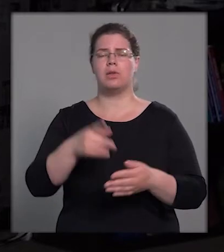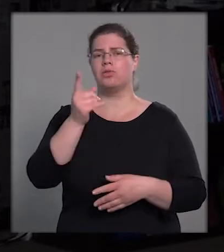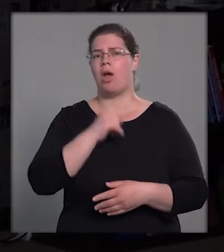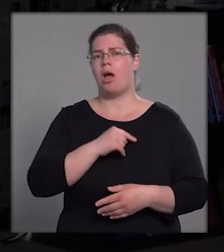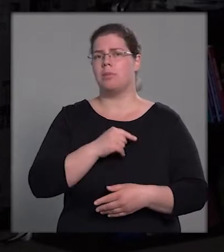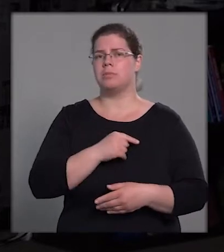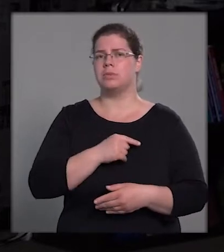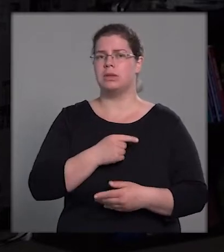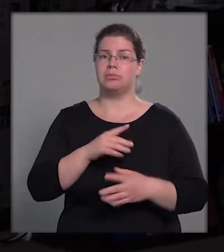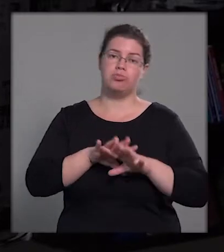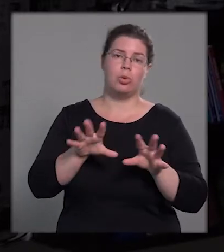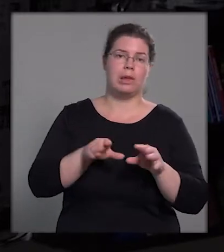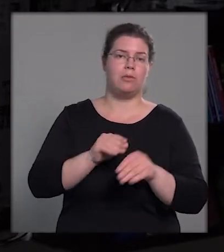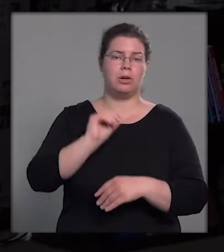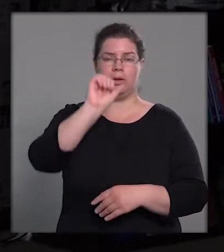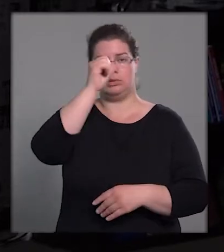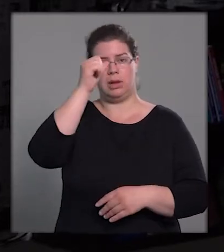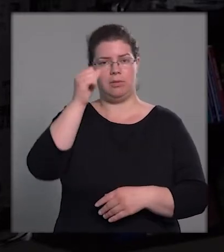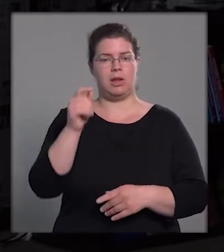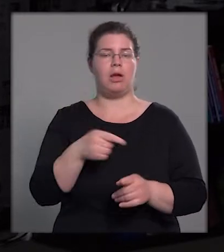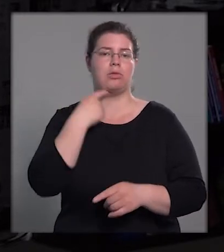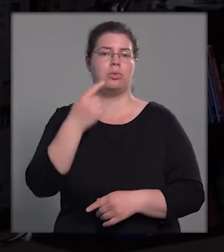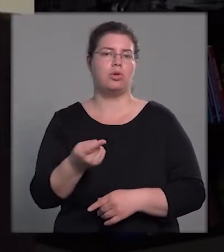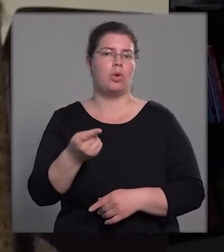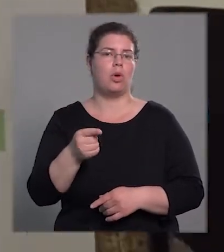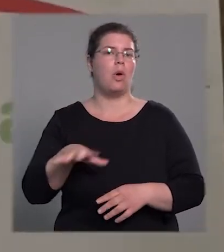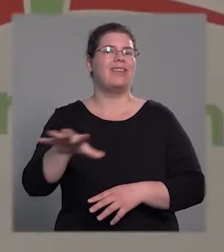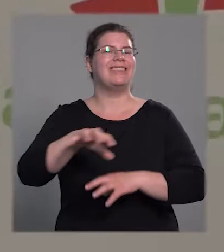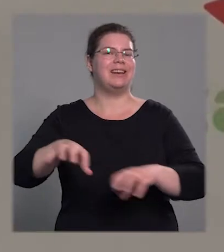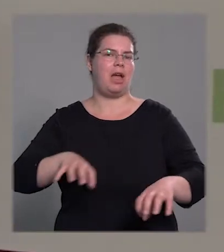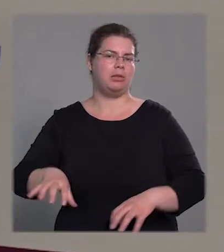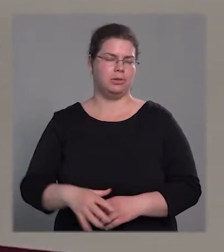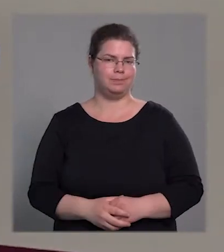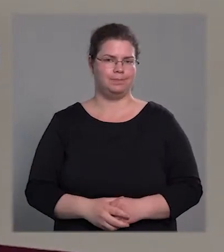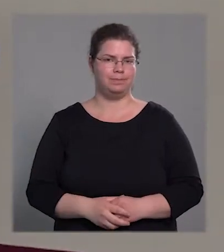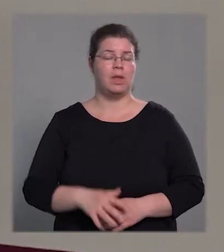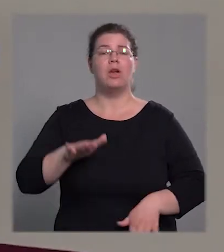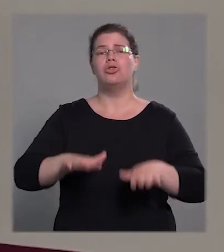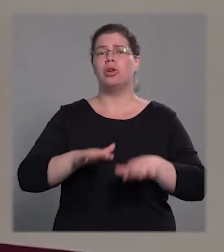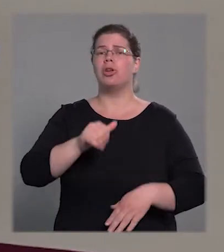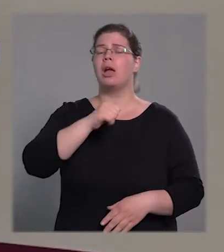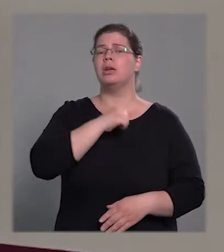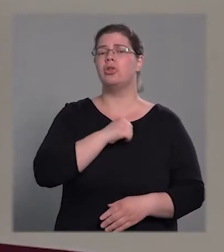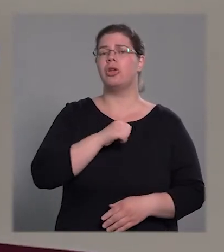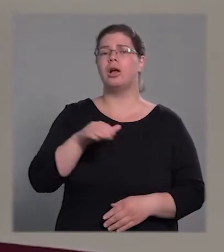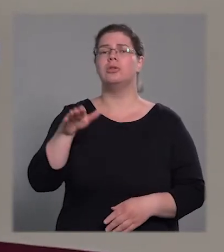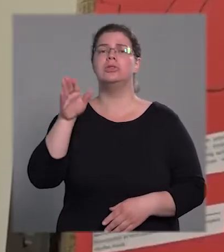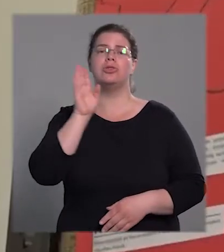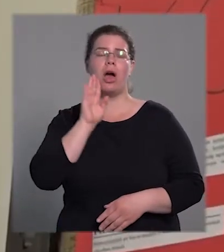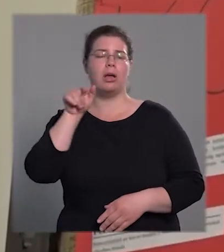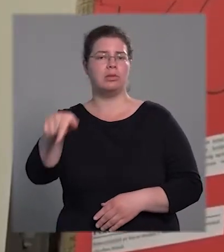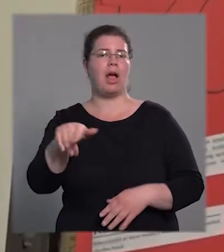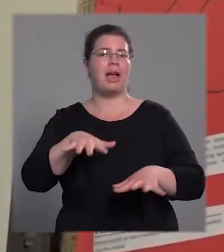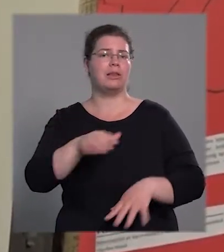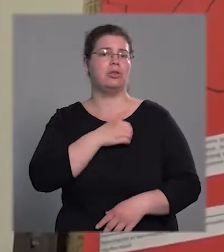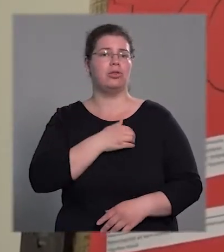amelyet összefoglaló néven úgy emlegetünk, hogy Trianon. A soroksári Grassalkovics Antal általános iskola már egy